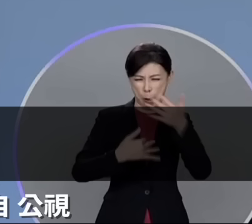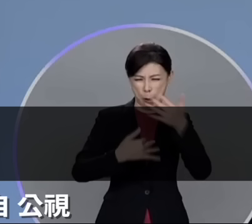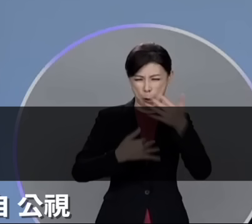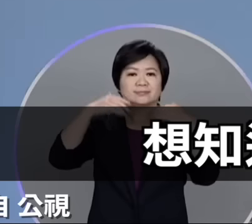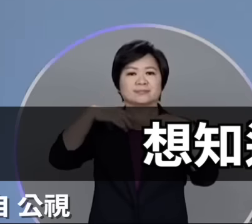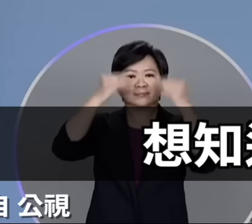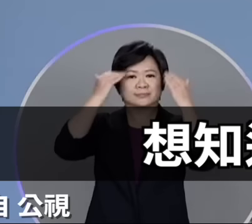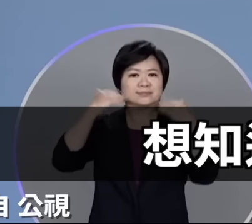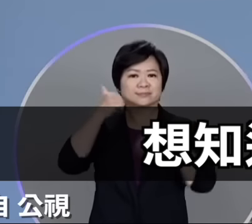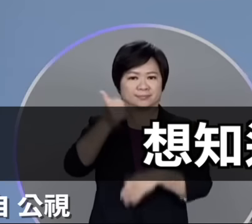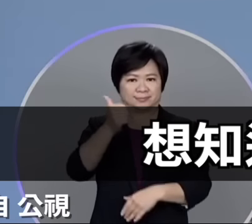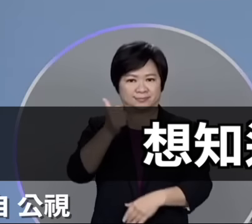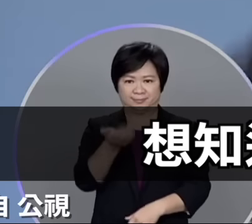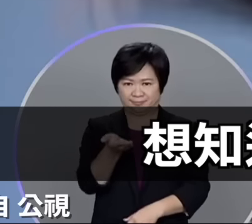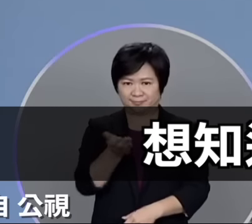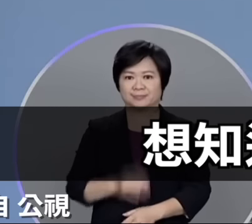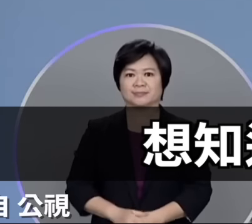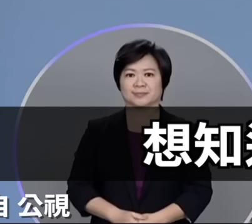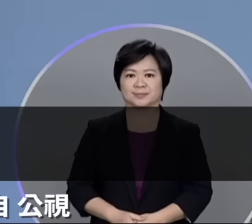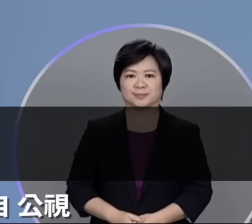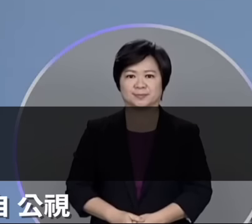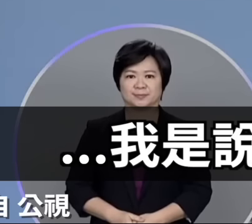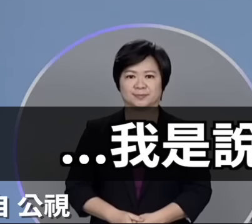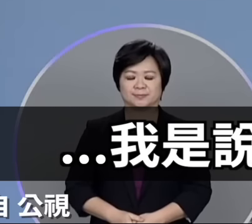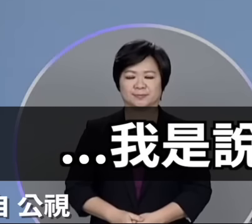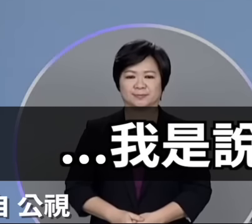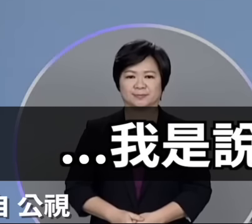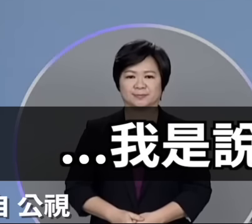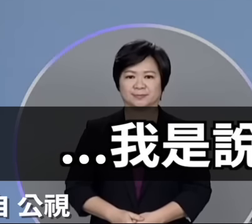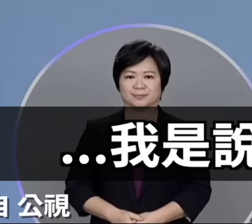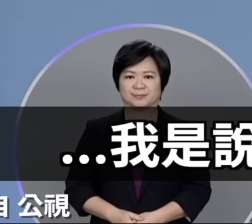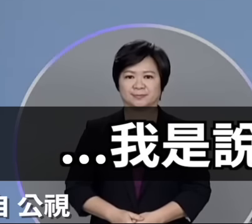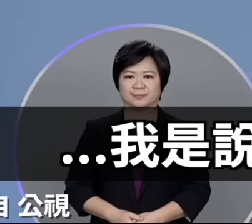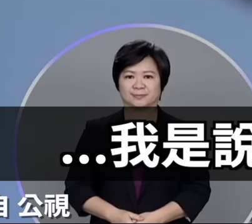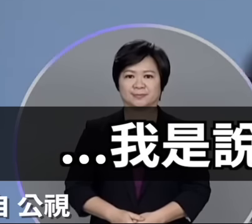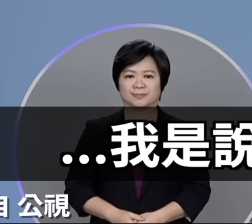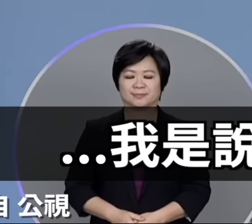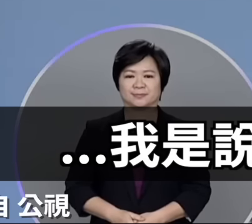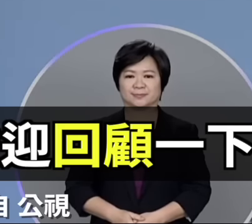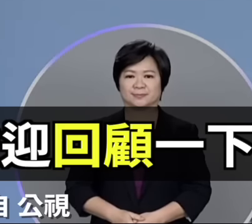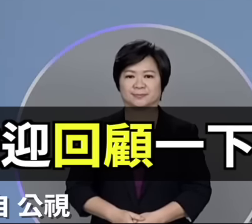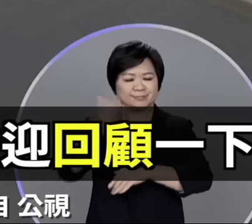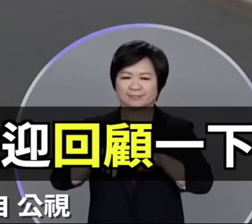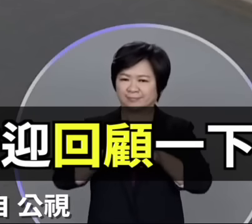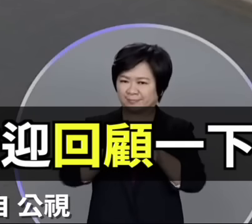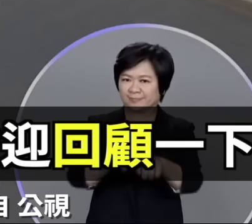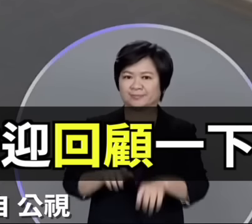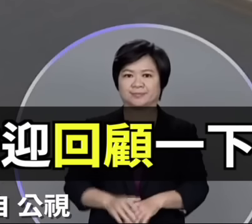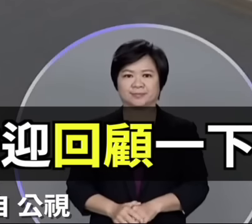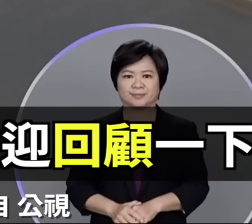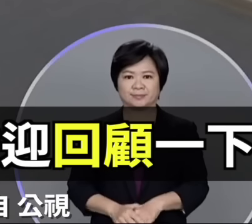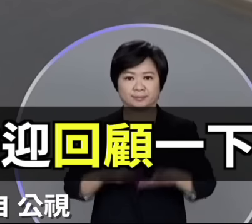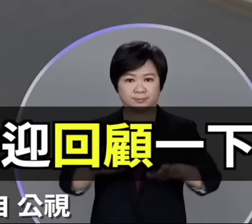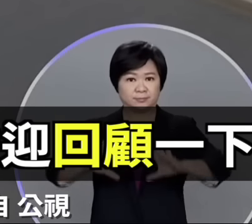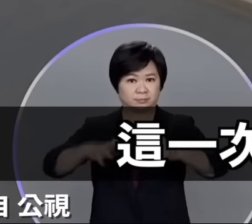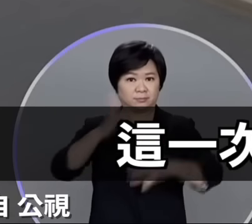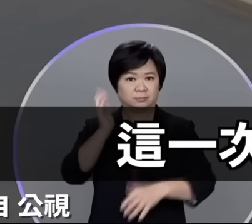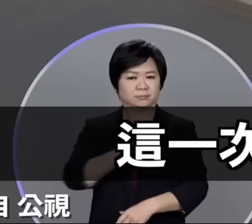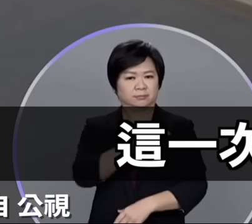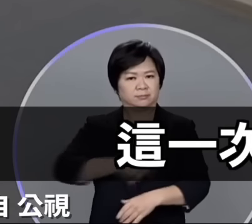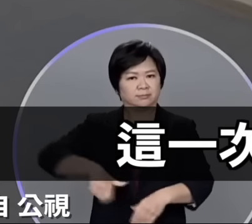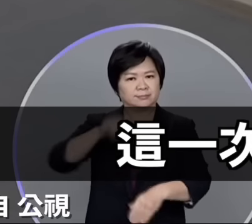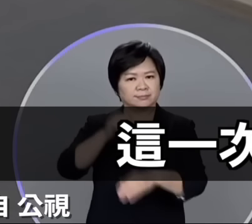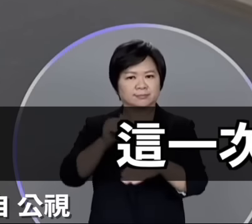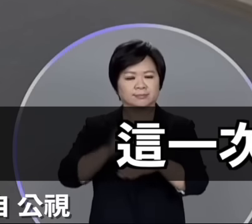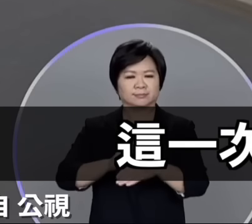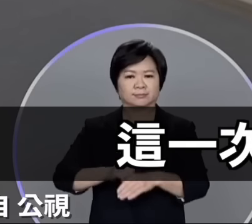么呢？想知道韩市长在前面三场辩论会，不，我是说前面三场政见会又讲了什么？欢迎回顾一下我之前剪的影片。这一次的